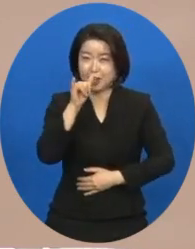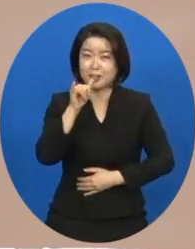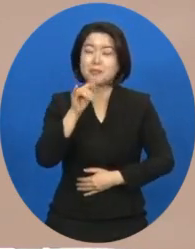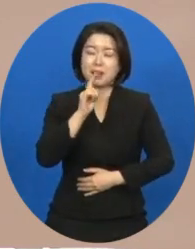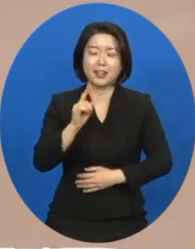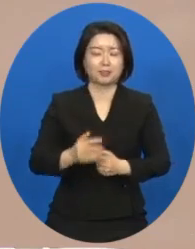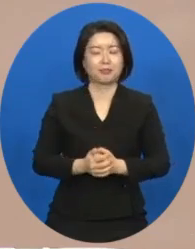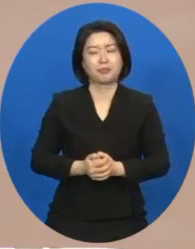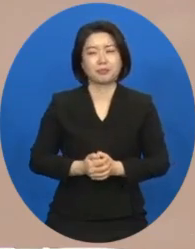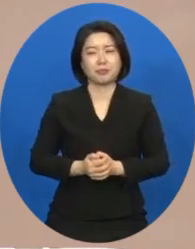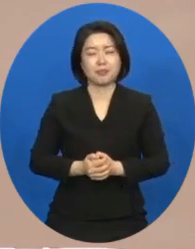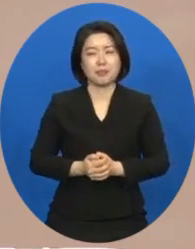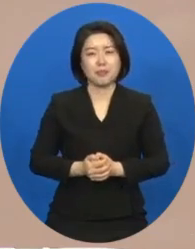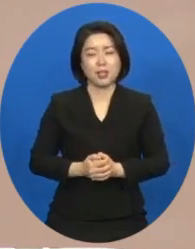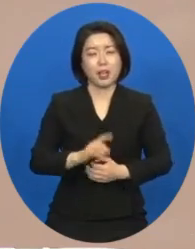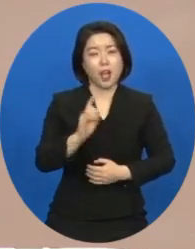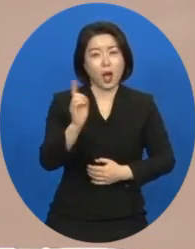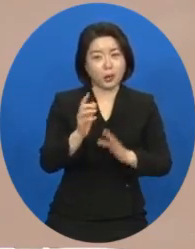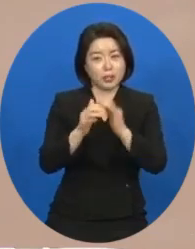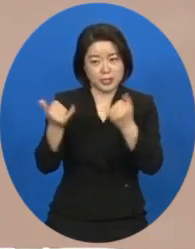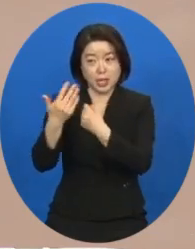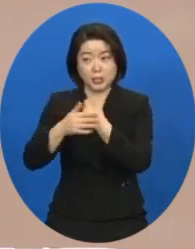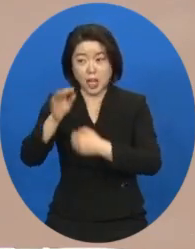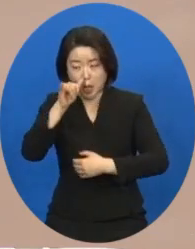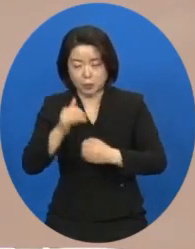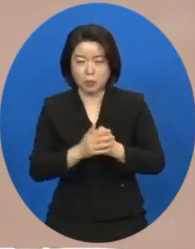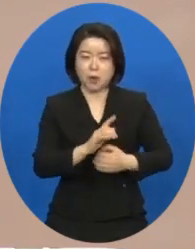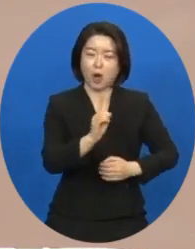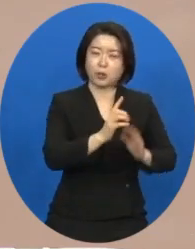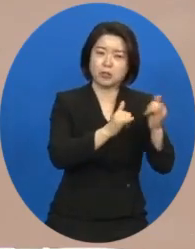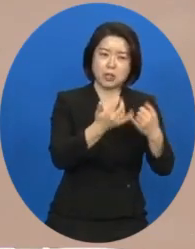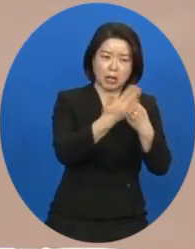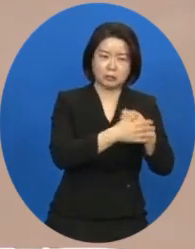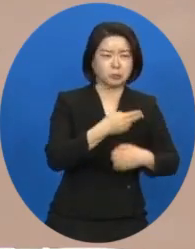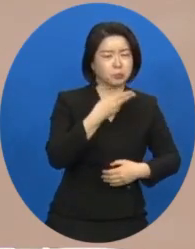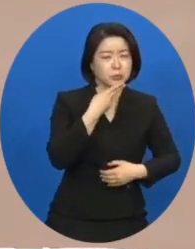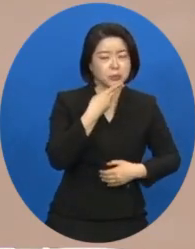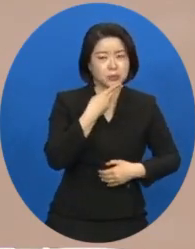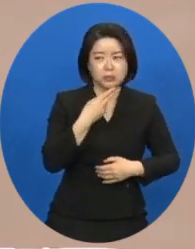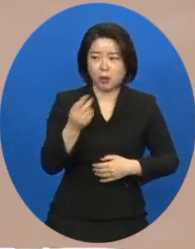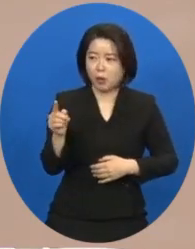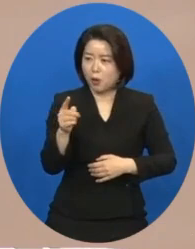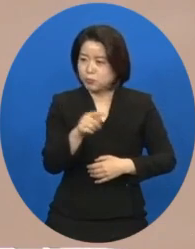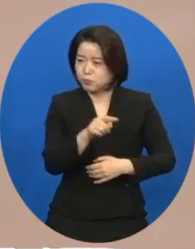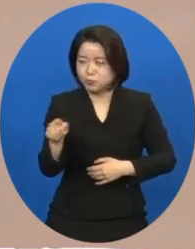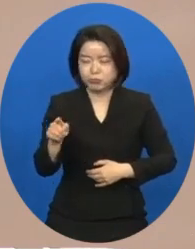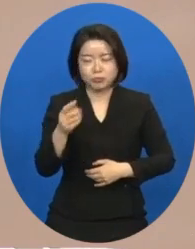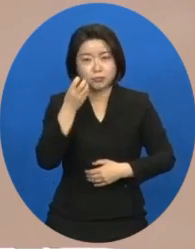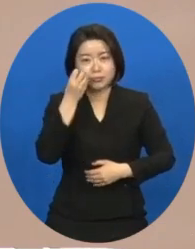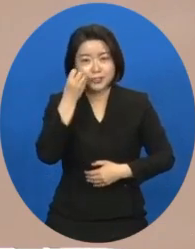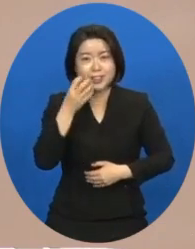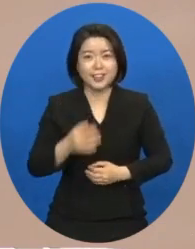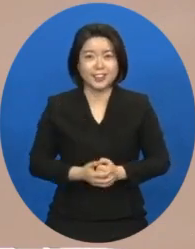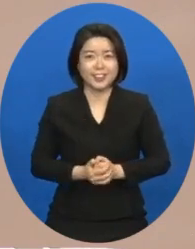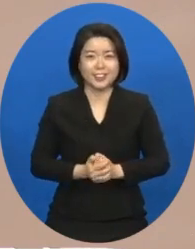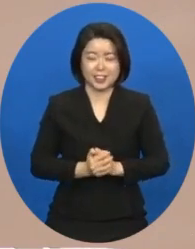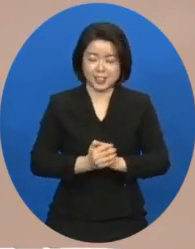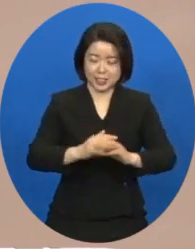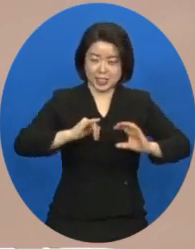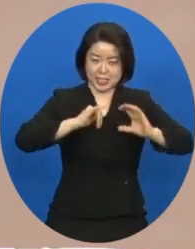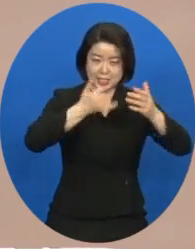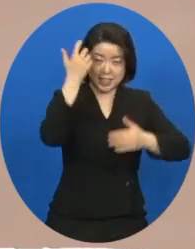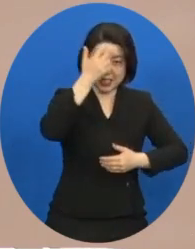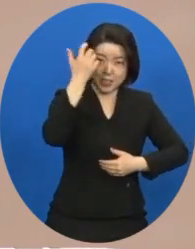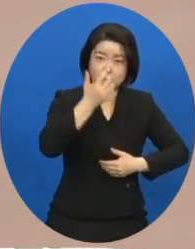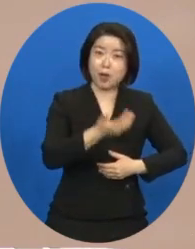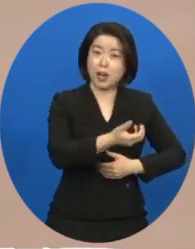여러분, 어떤 사람은 은혜가 되는데 어떤 사람은 전혀 은혜가 안 되는 사람이 있는 게 참 신기하죠. 세상의 영을 가지고